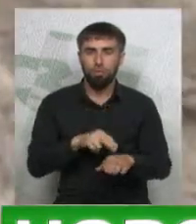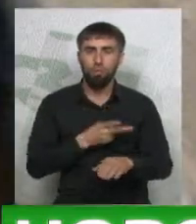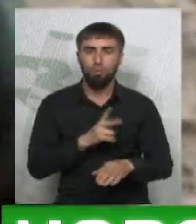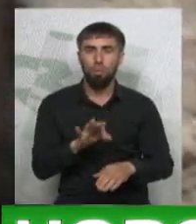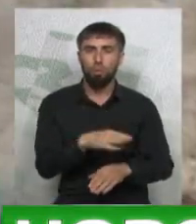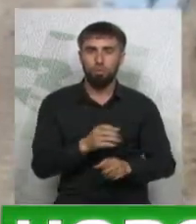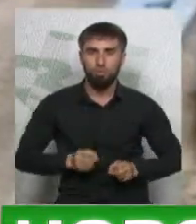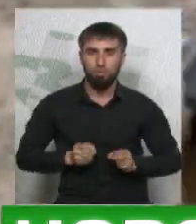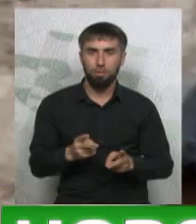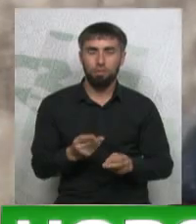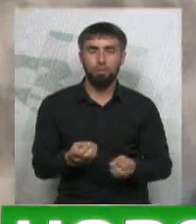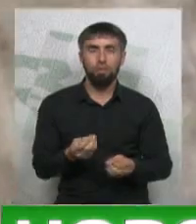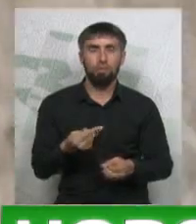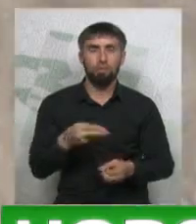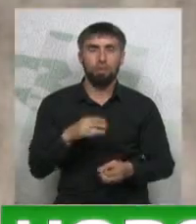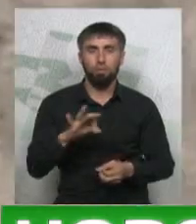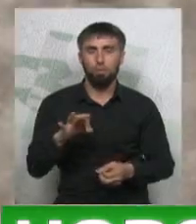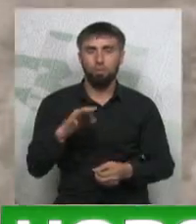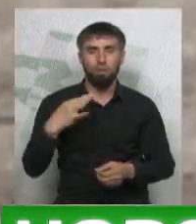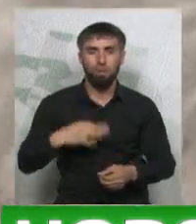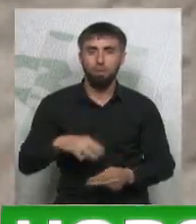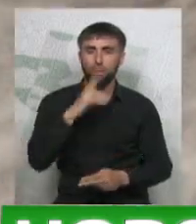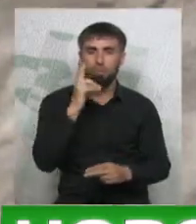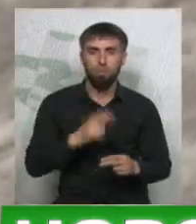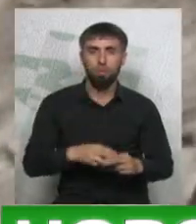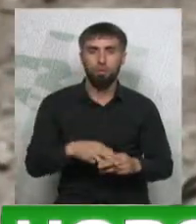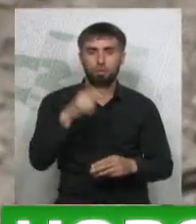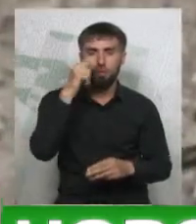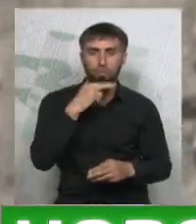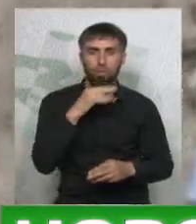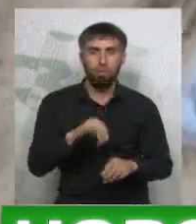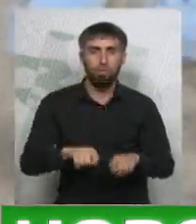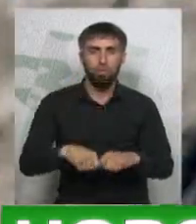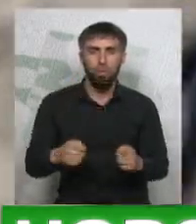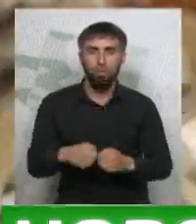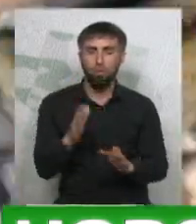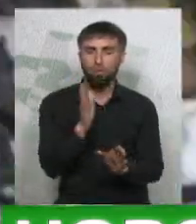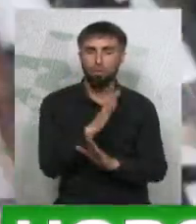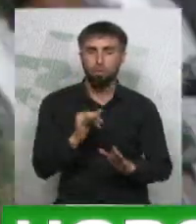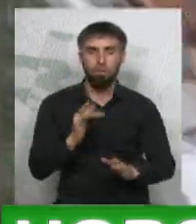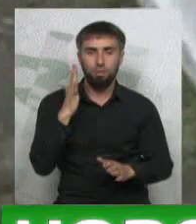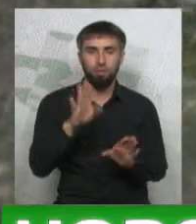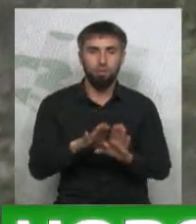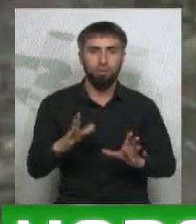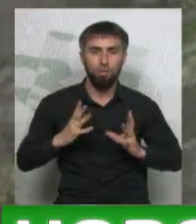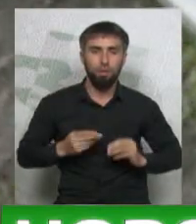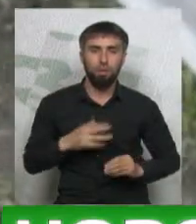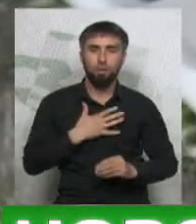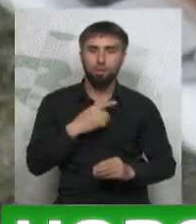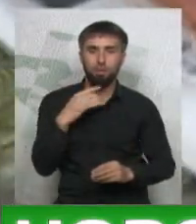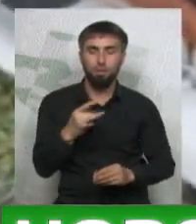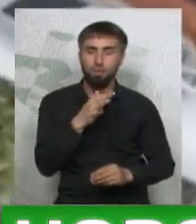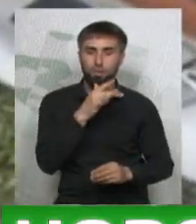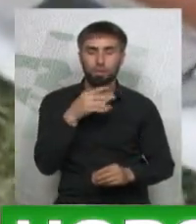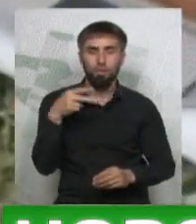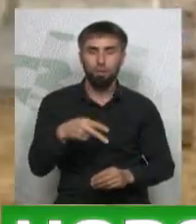правоохранительных органов. Чьи-то сыновья, чьи-то братья и отцы. Сломанные судьбы, мечты и будущее. К сожалению, в такое спокойное для нашей республики время